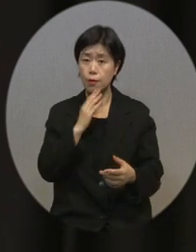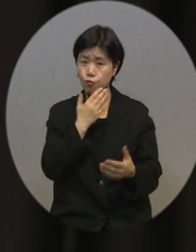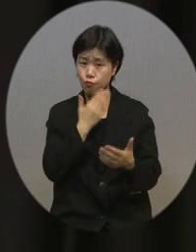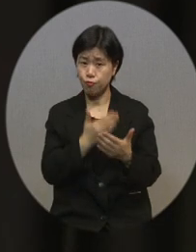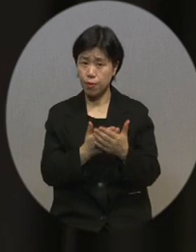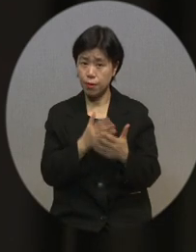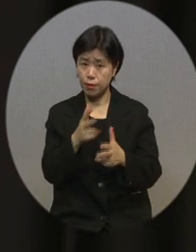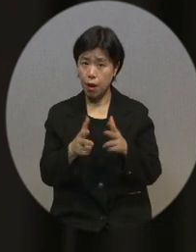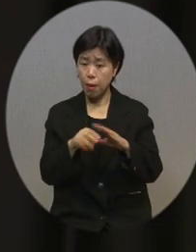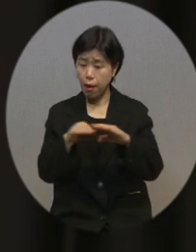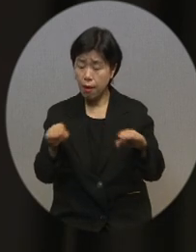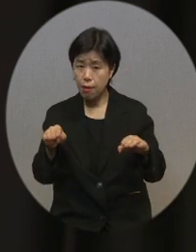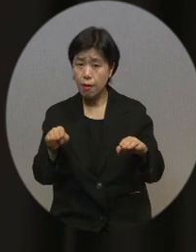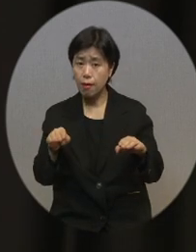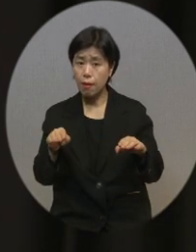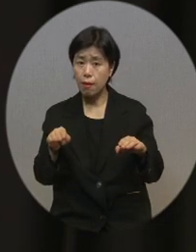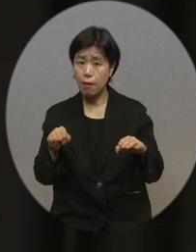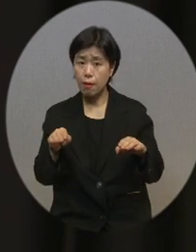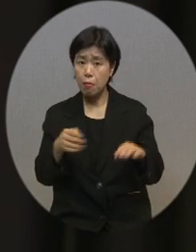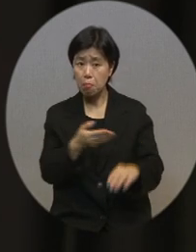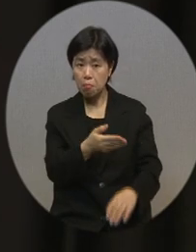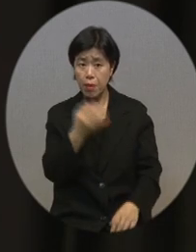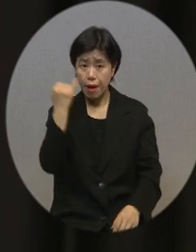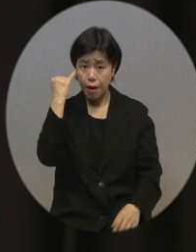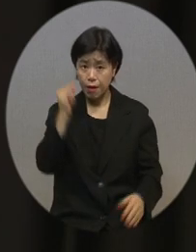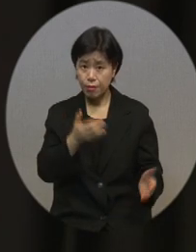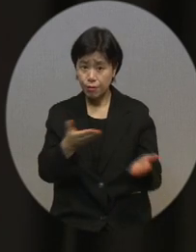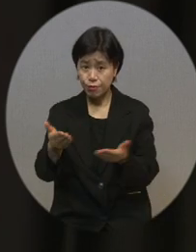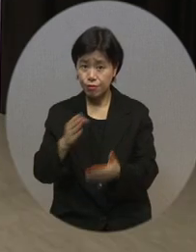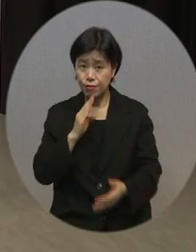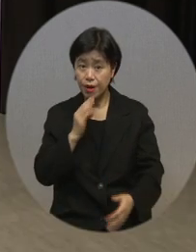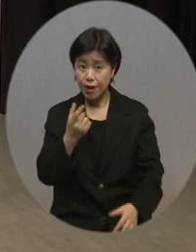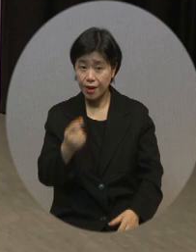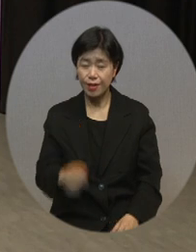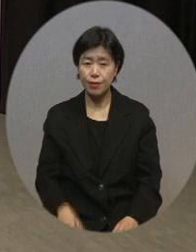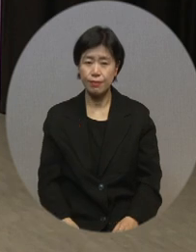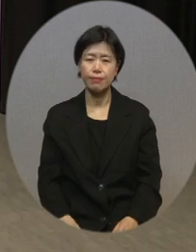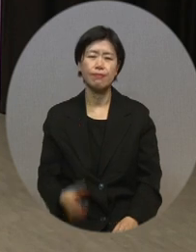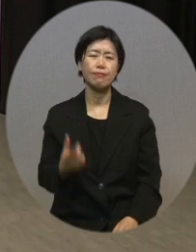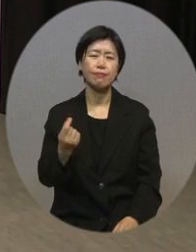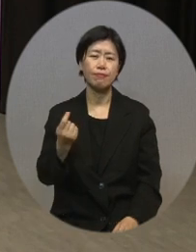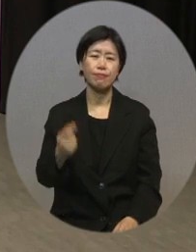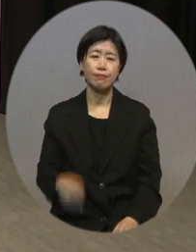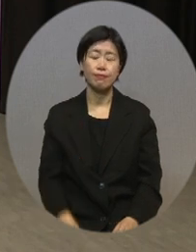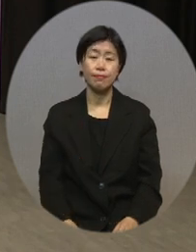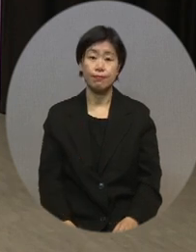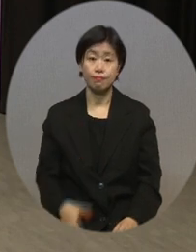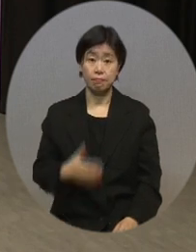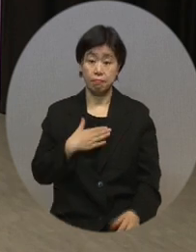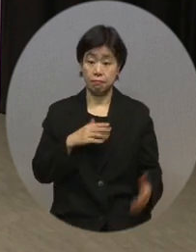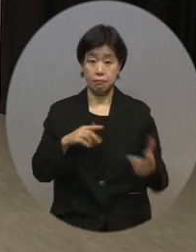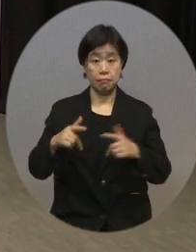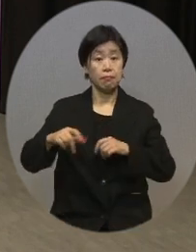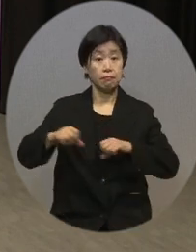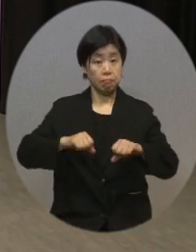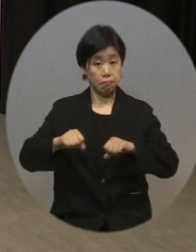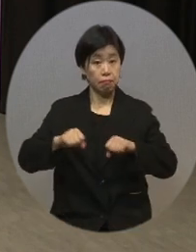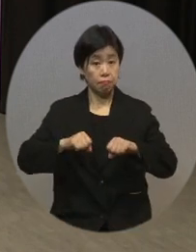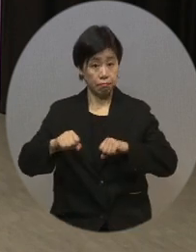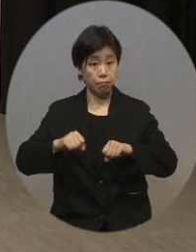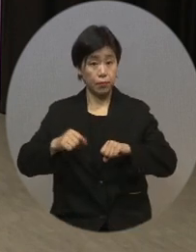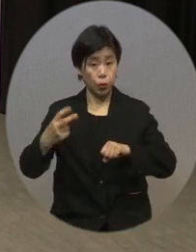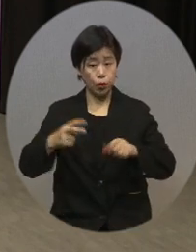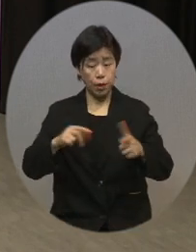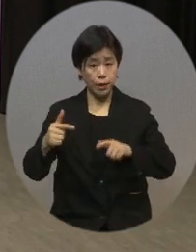사업으로 또 해결책을 예. 내놓으시고 계시다고 예, 예. 제가 이제 여러 정책적 활동을 수행하고 또